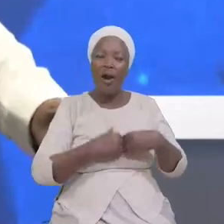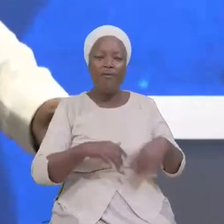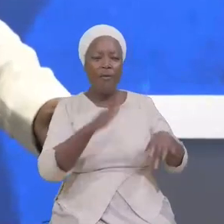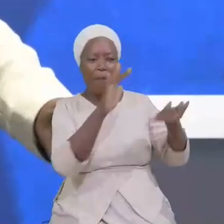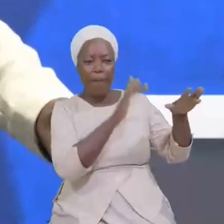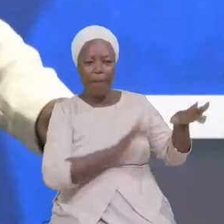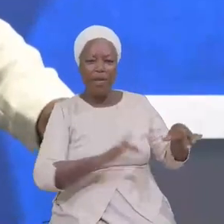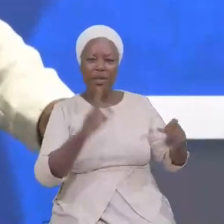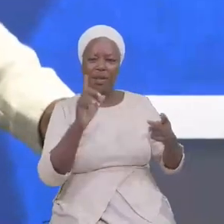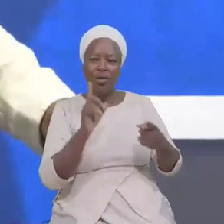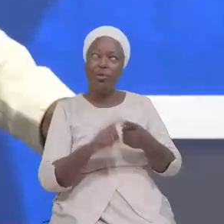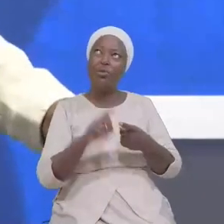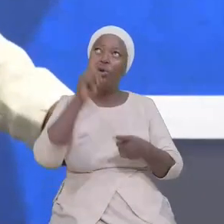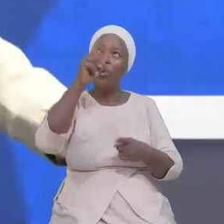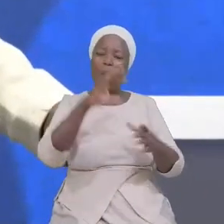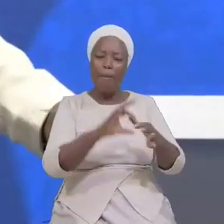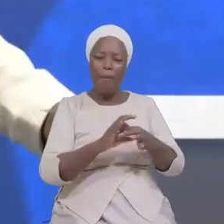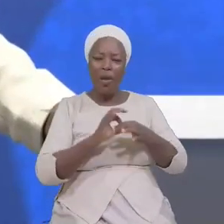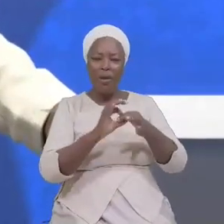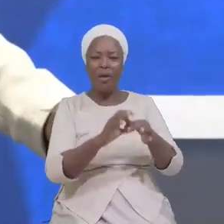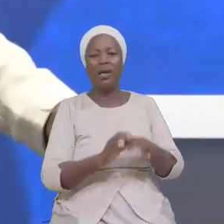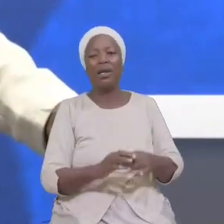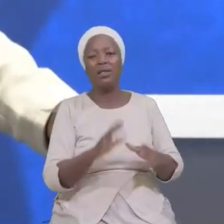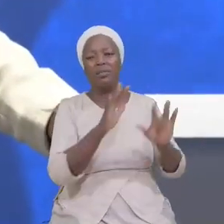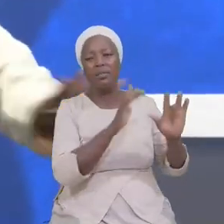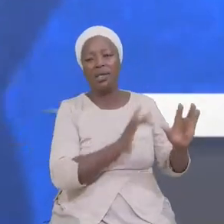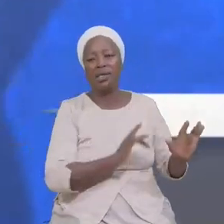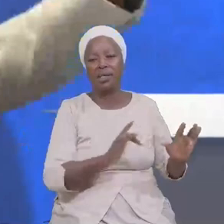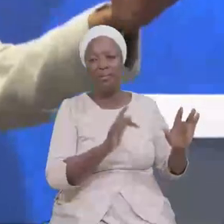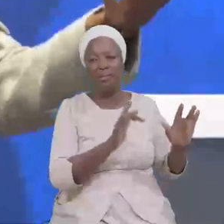la bonté, à toi aussi Seigneur la bonté.